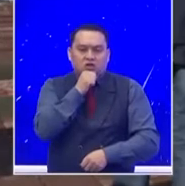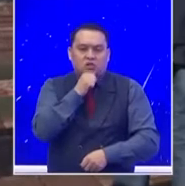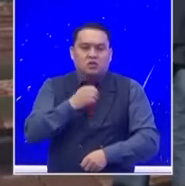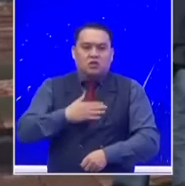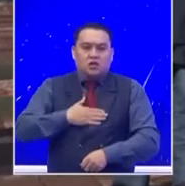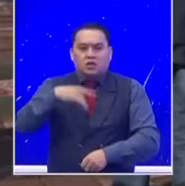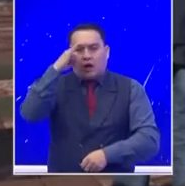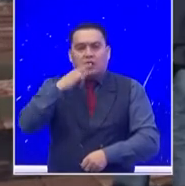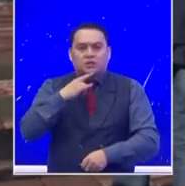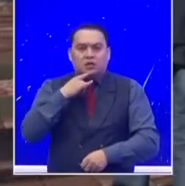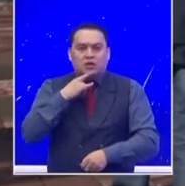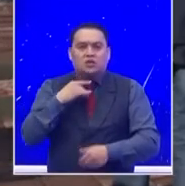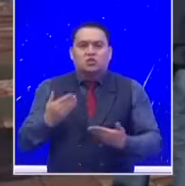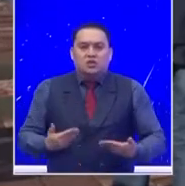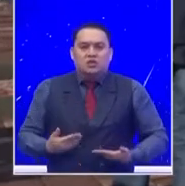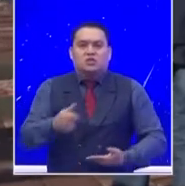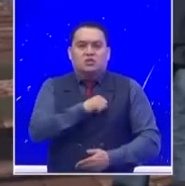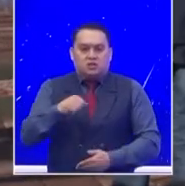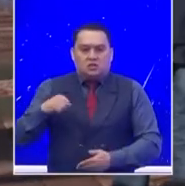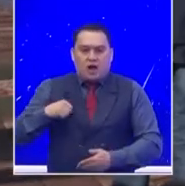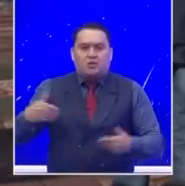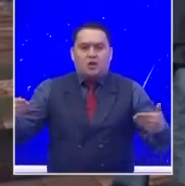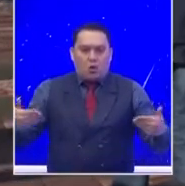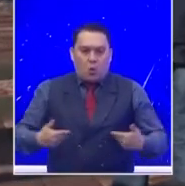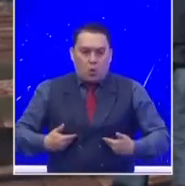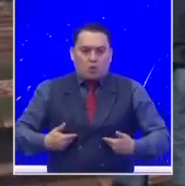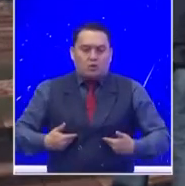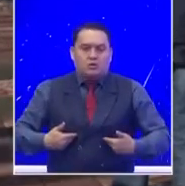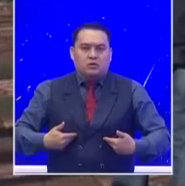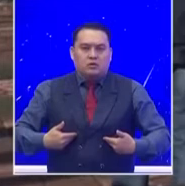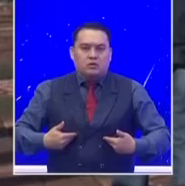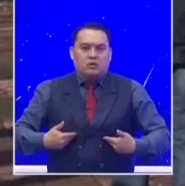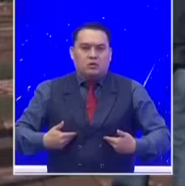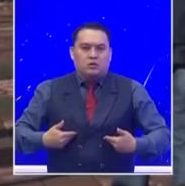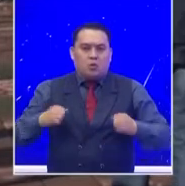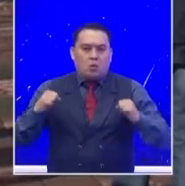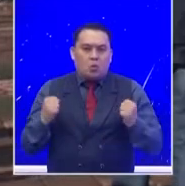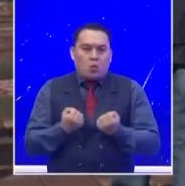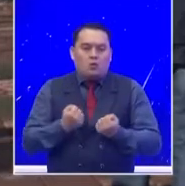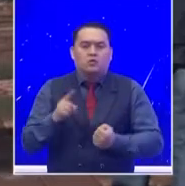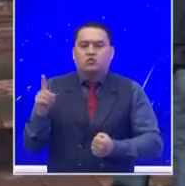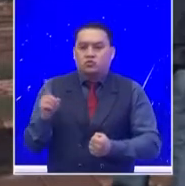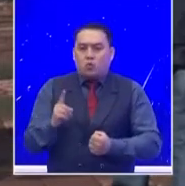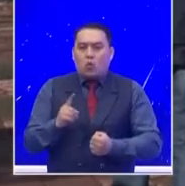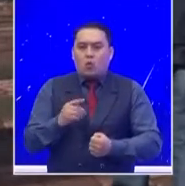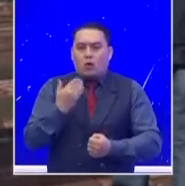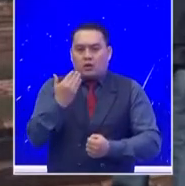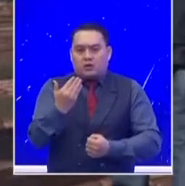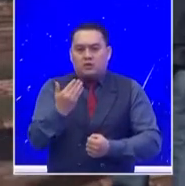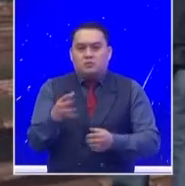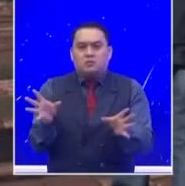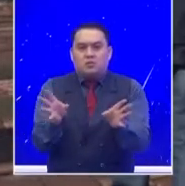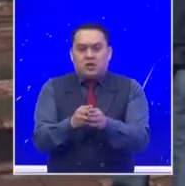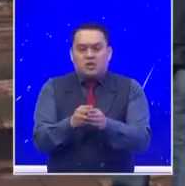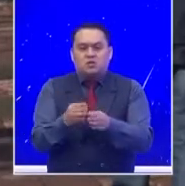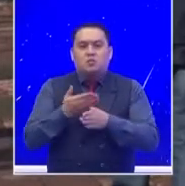момент казахи, которые пережили до этого периода голод, холод, несмотря на это, они